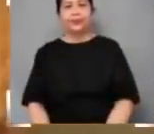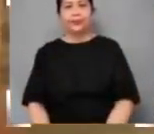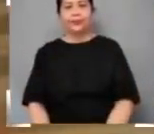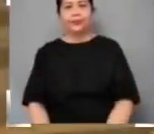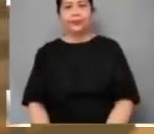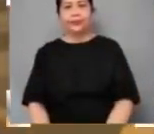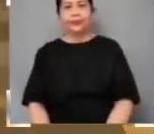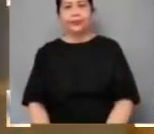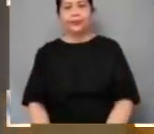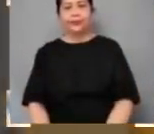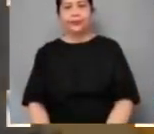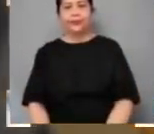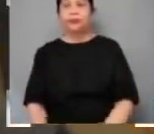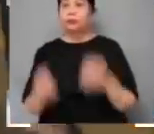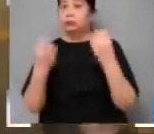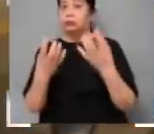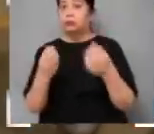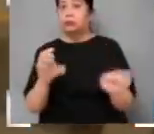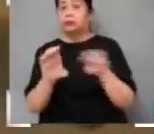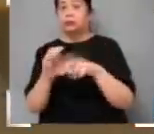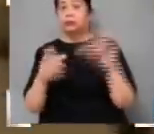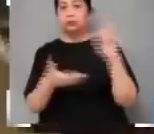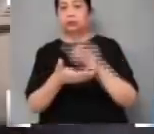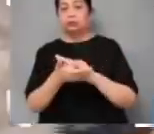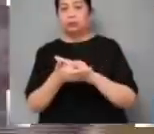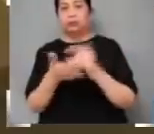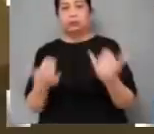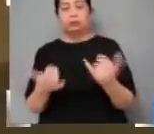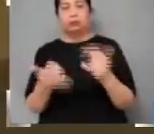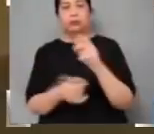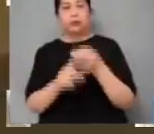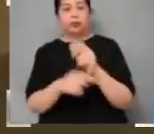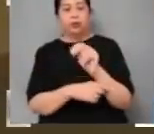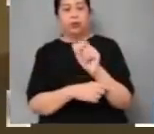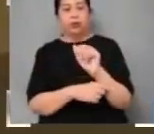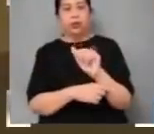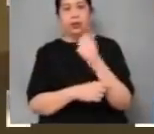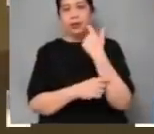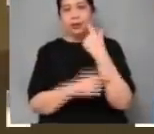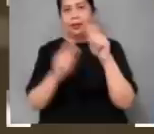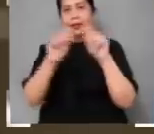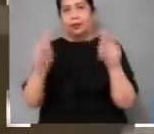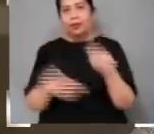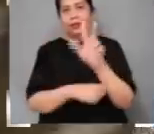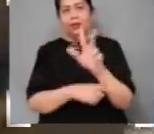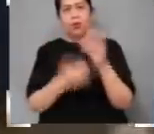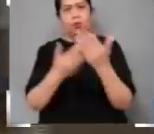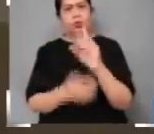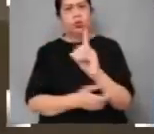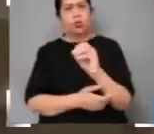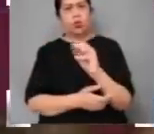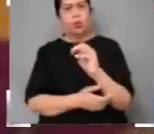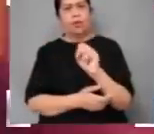Marami ng mga pasahero ang dumating sa arrival area ng NAIA Terminal 3 kanina. Halos lahat ng domestic arrivals galing sa mga